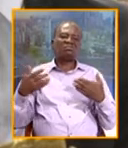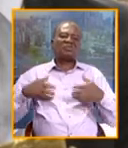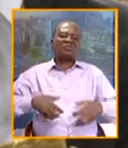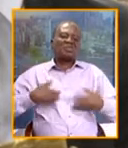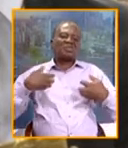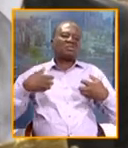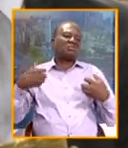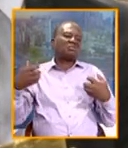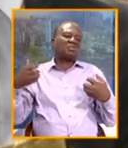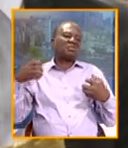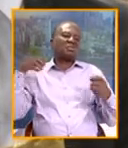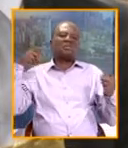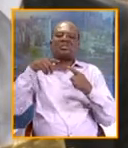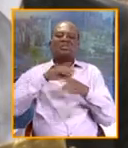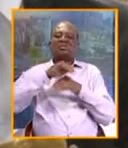tous